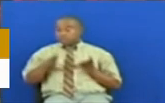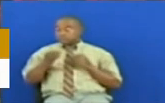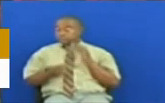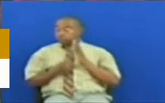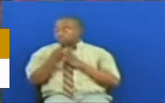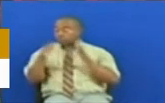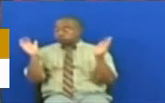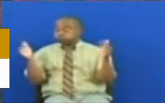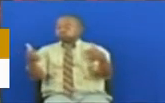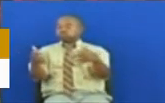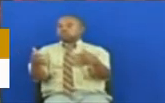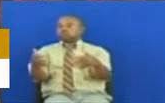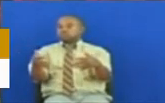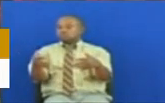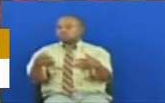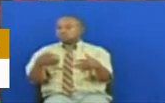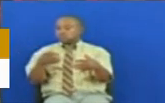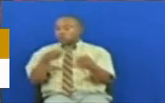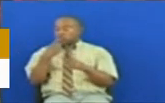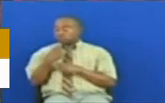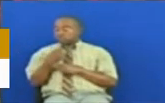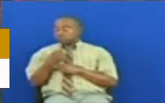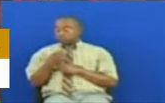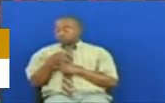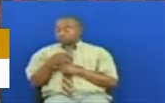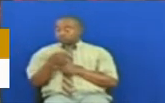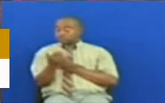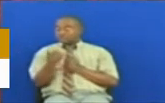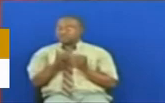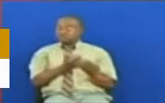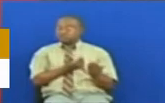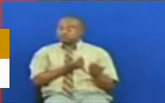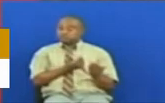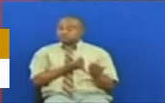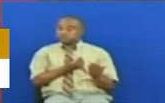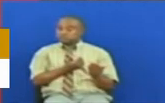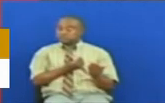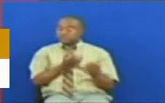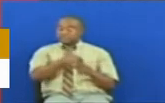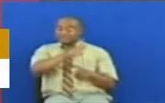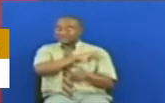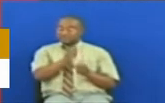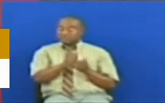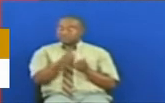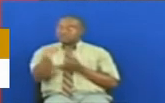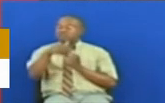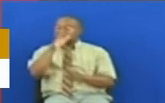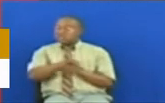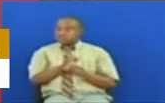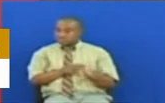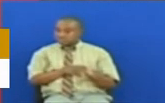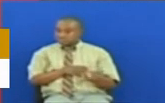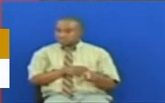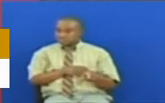wewe ukasema kwamba unajiwekea mazingira mazito, au unasema naiacha hii rasilimali nitaivuna kwa vizazi